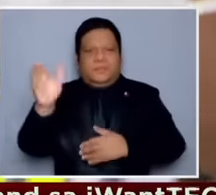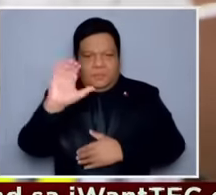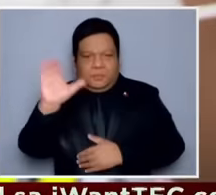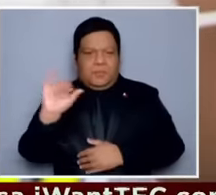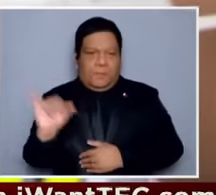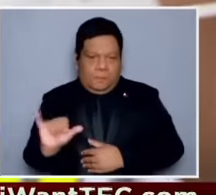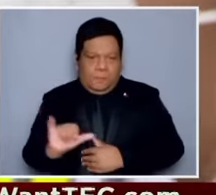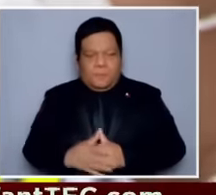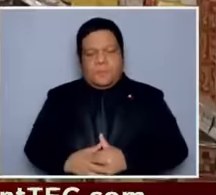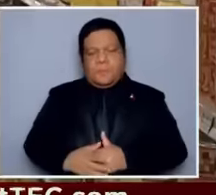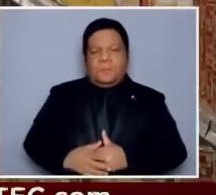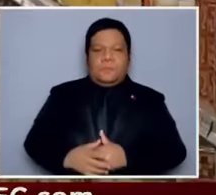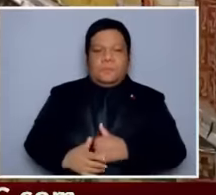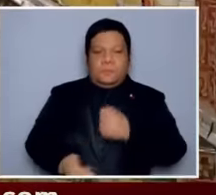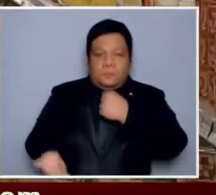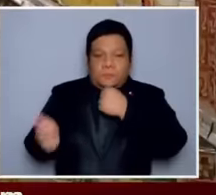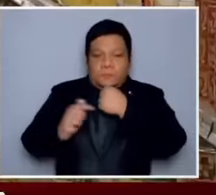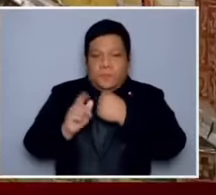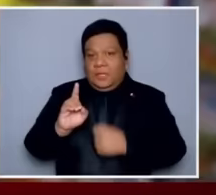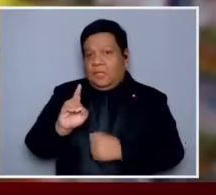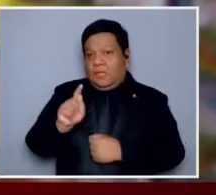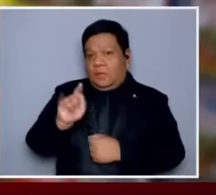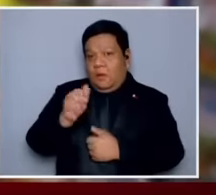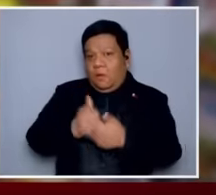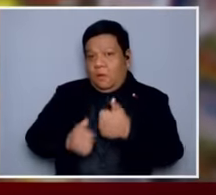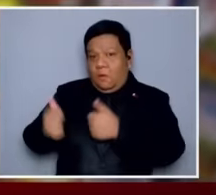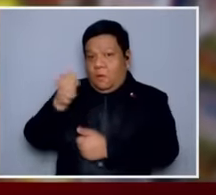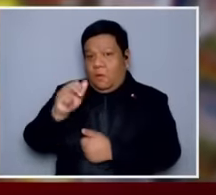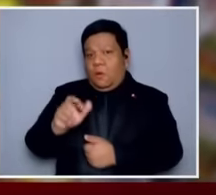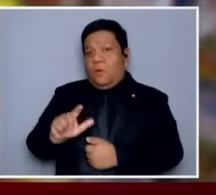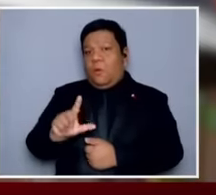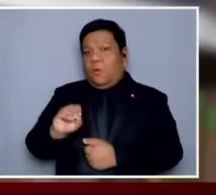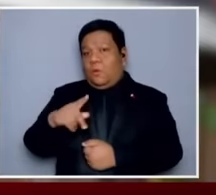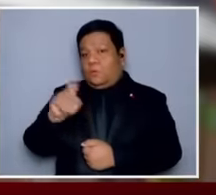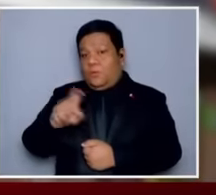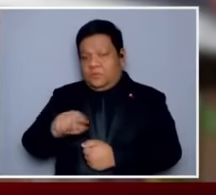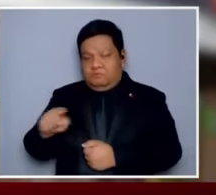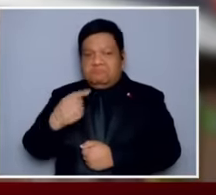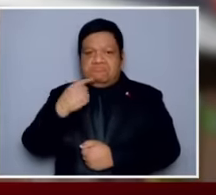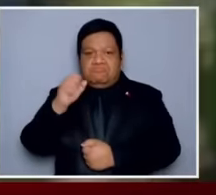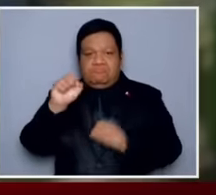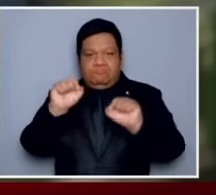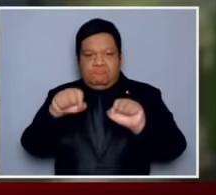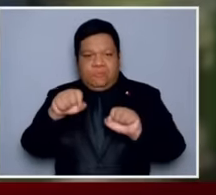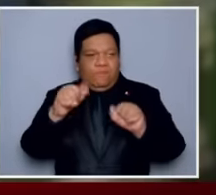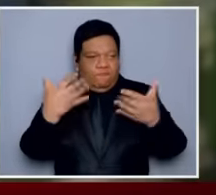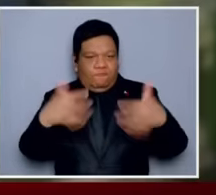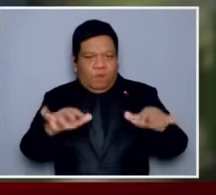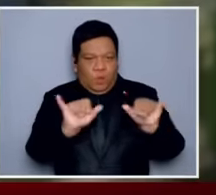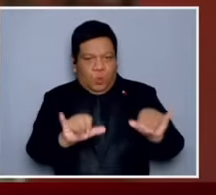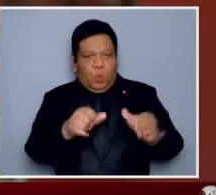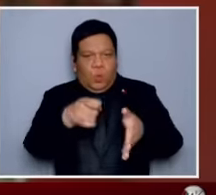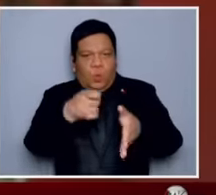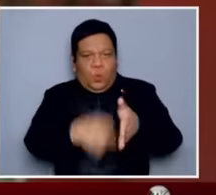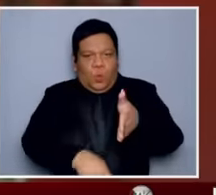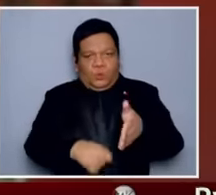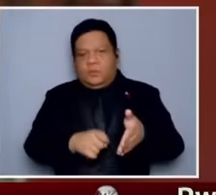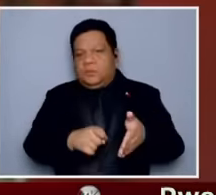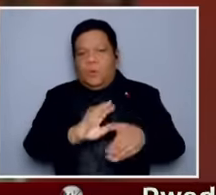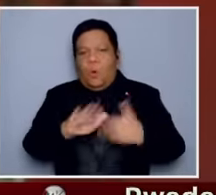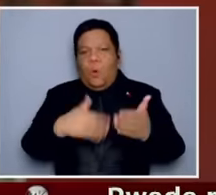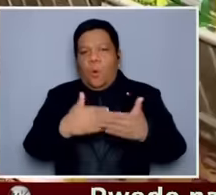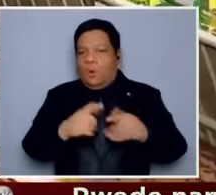DTI Secretary Ramon Lopez na wala ng galaw sa mga presyo ng mga basic at prime commodities hanggang dulo ng taon,